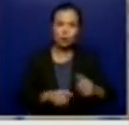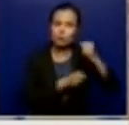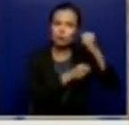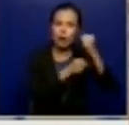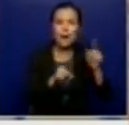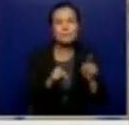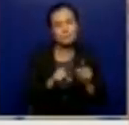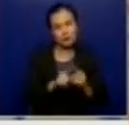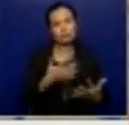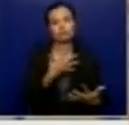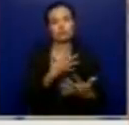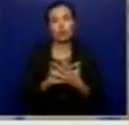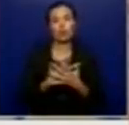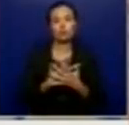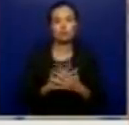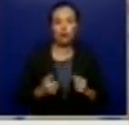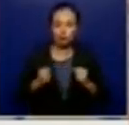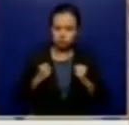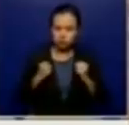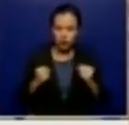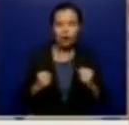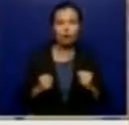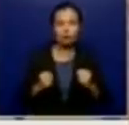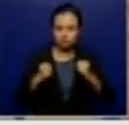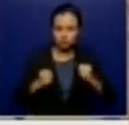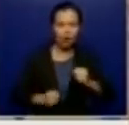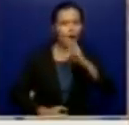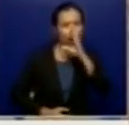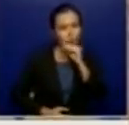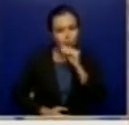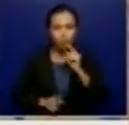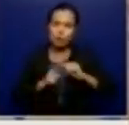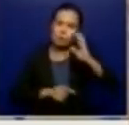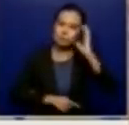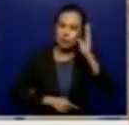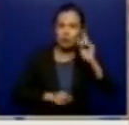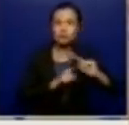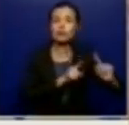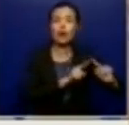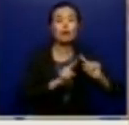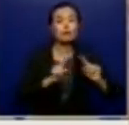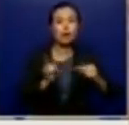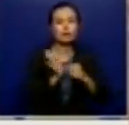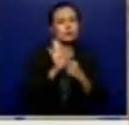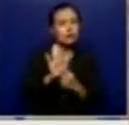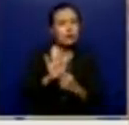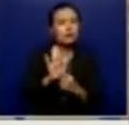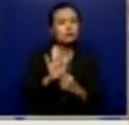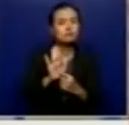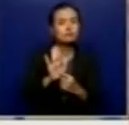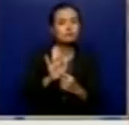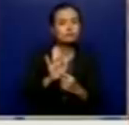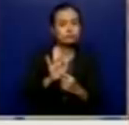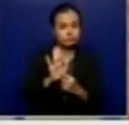ครับท่านครับเขากล้าหาญไปเปิดเผยไปพูดอะไรบางสิ่งบางอย่างแต่ข้อเสนอของเขาบนเวทีเขาต้